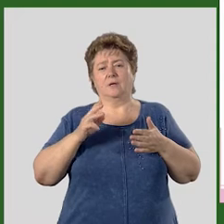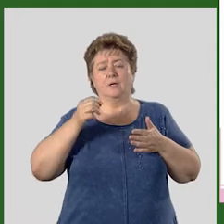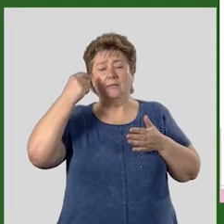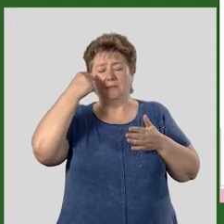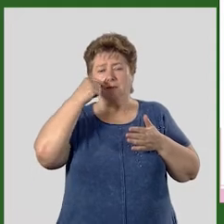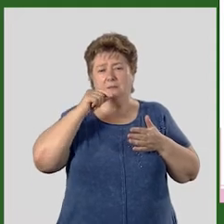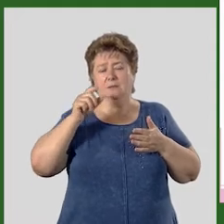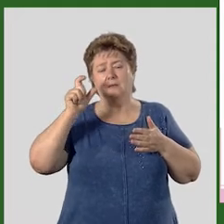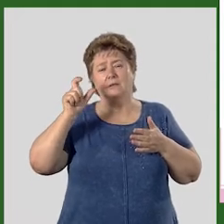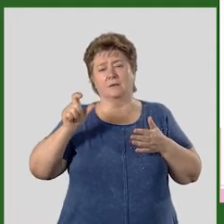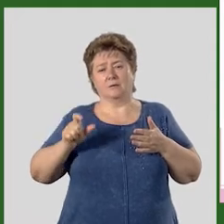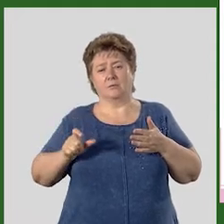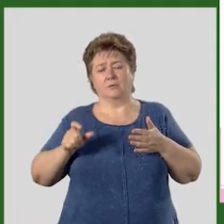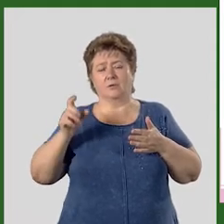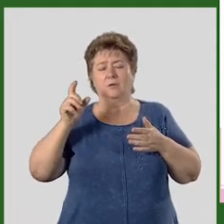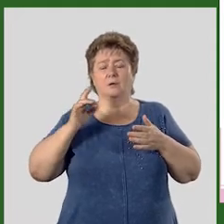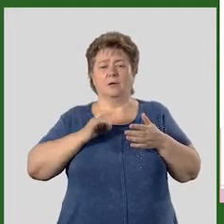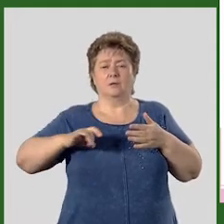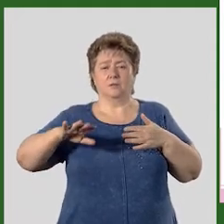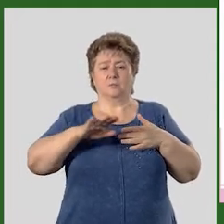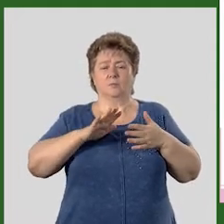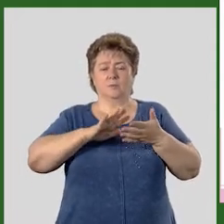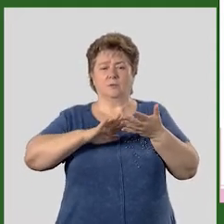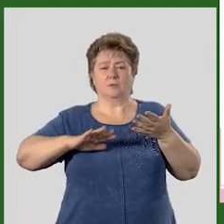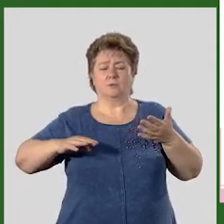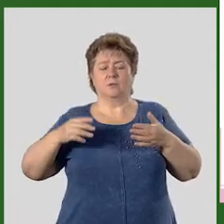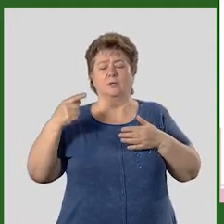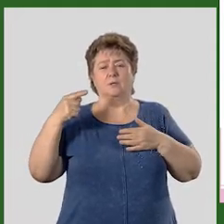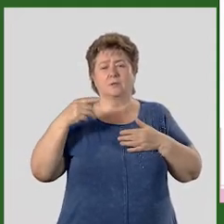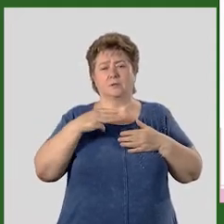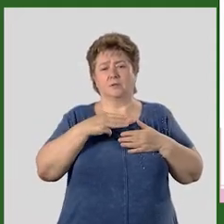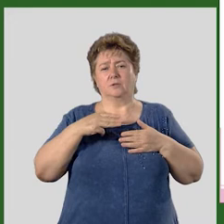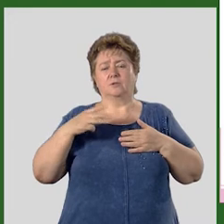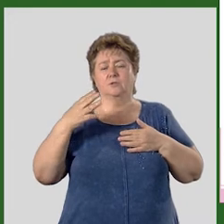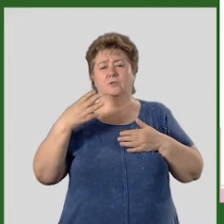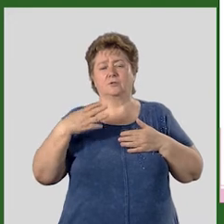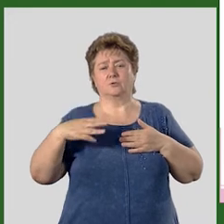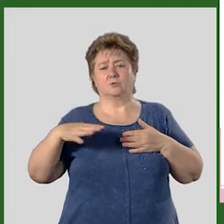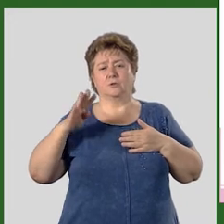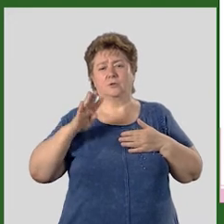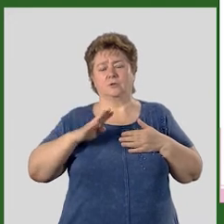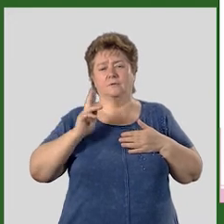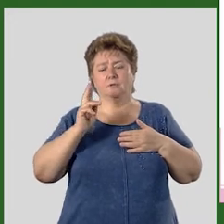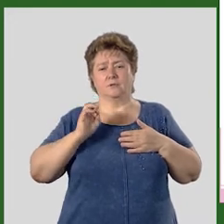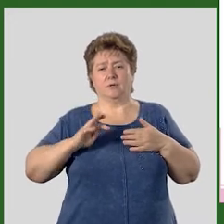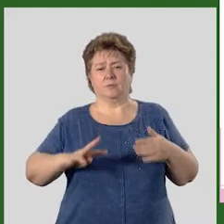с Китайской Народной Республикой, протяженность 1049